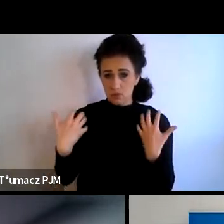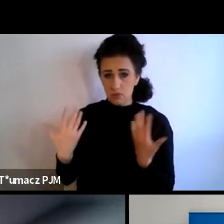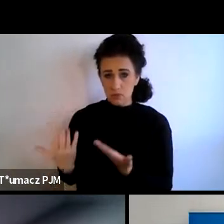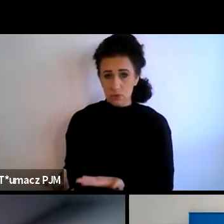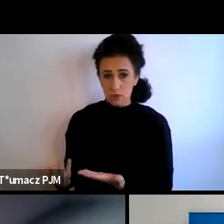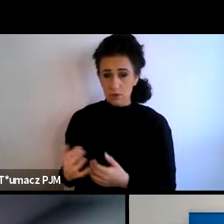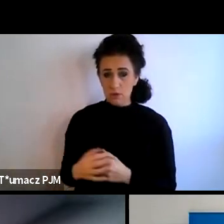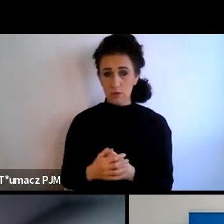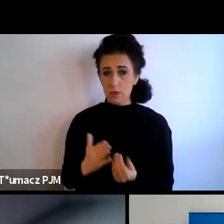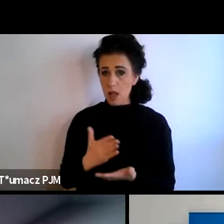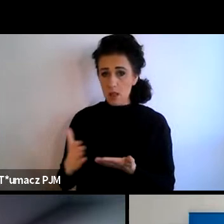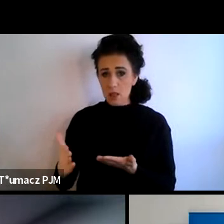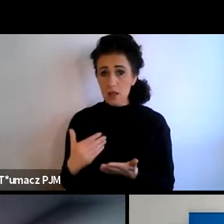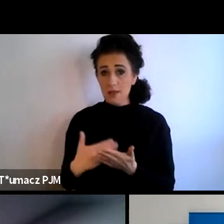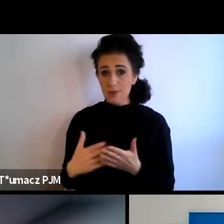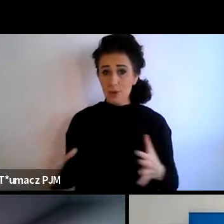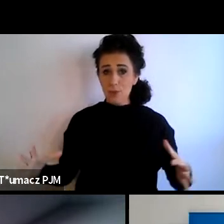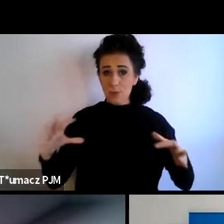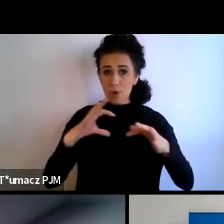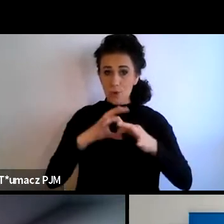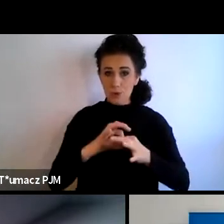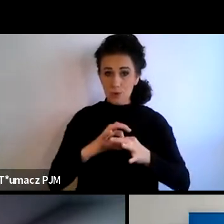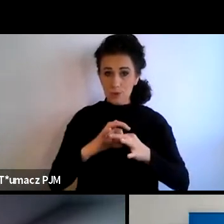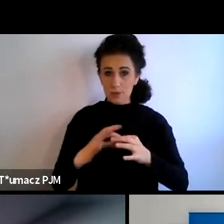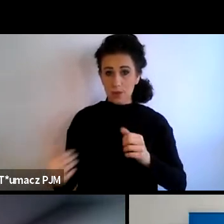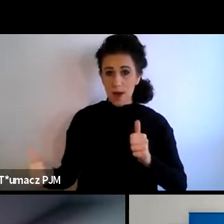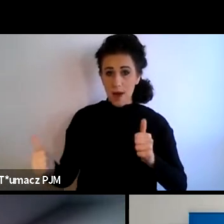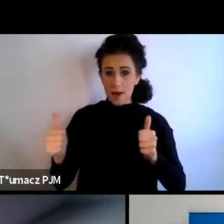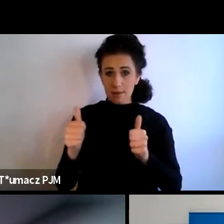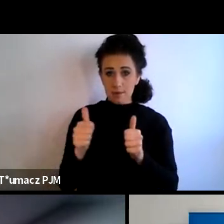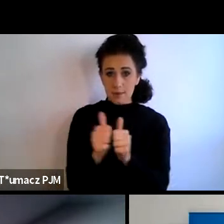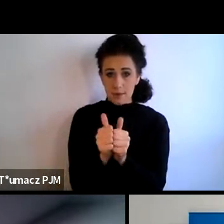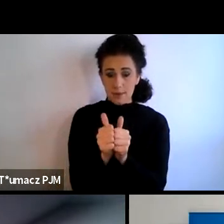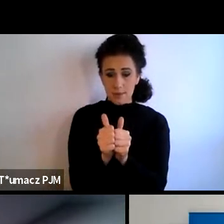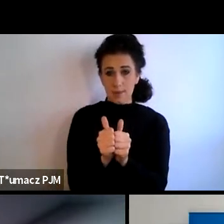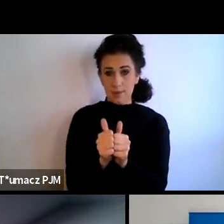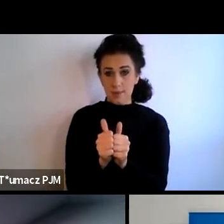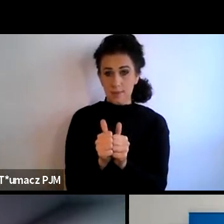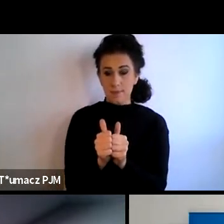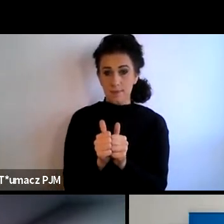to połączenie ich